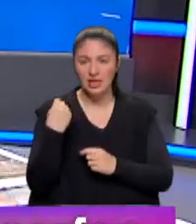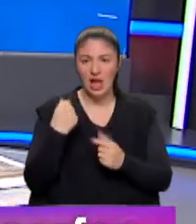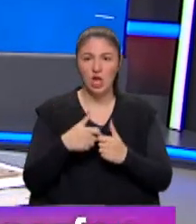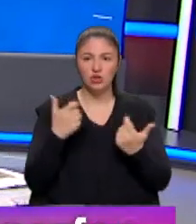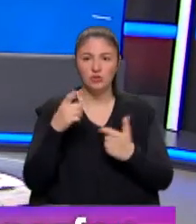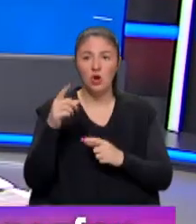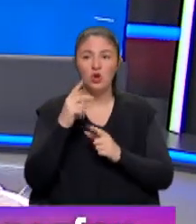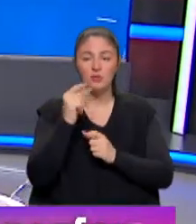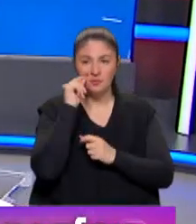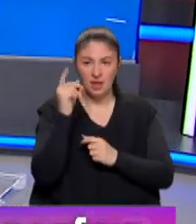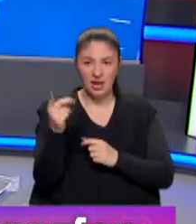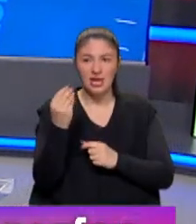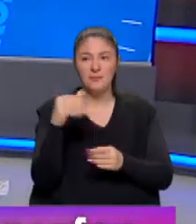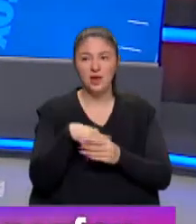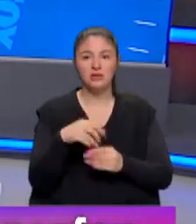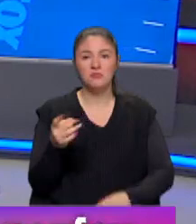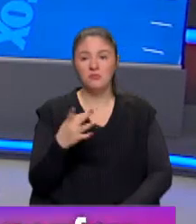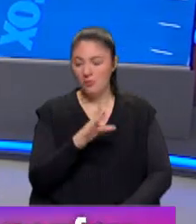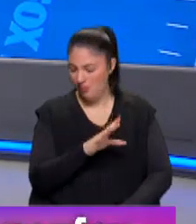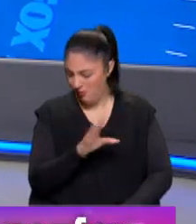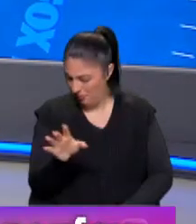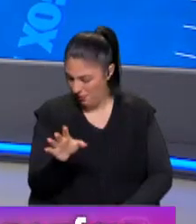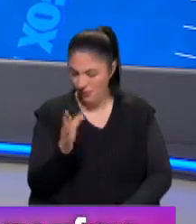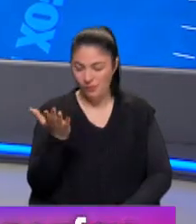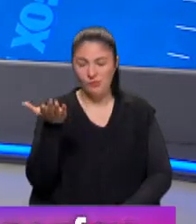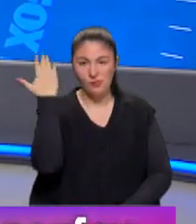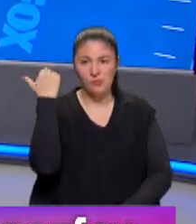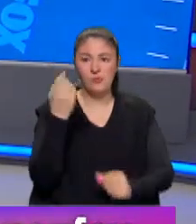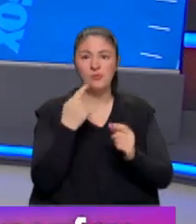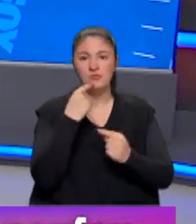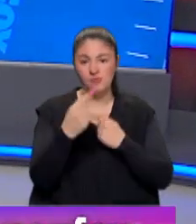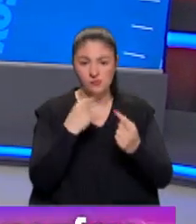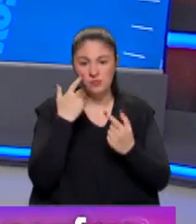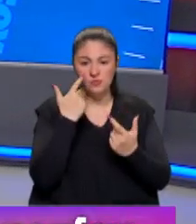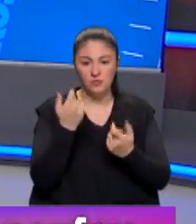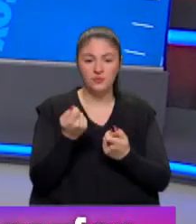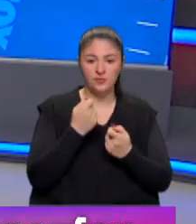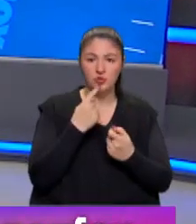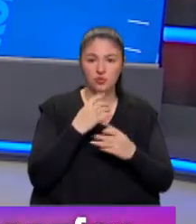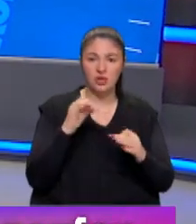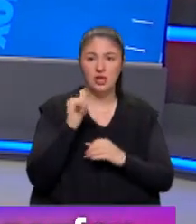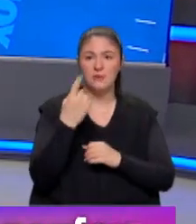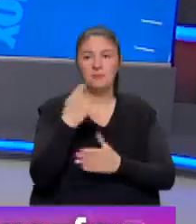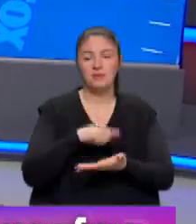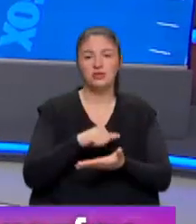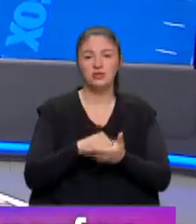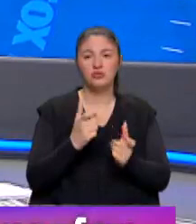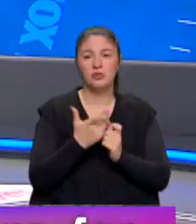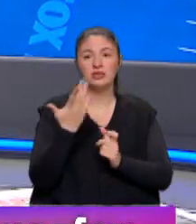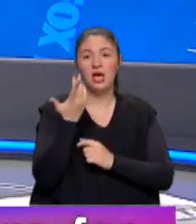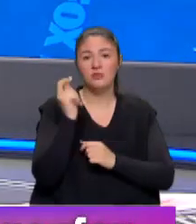gelişme, Ümit Dikbayır İyi Parti'den ihraç edildi. Öncesinde kurduğu cümleler dikkat çekmişti. Yarın bir basın toplantısı